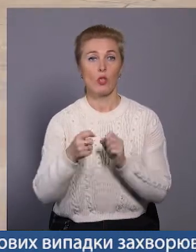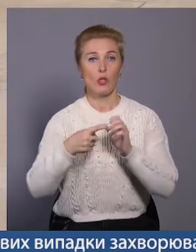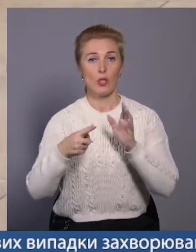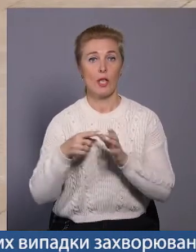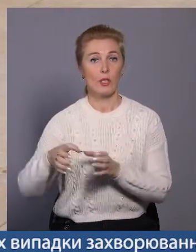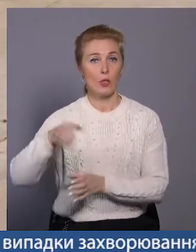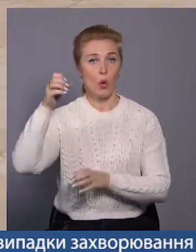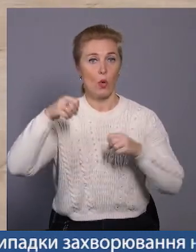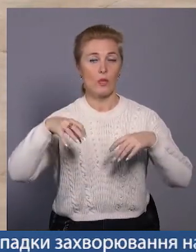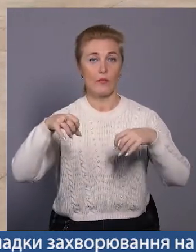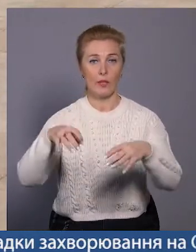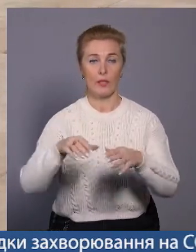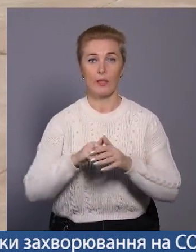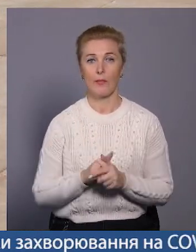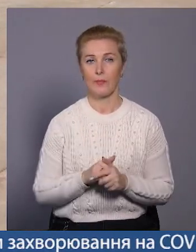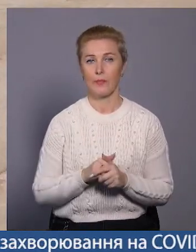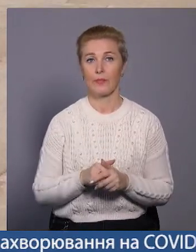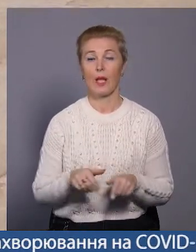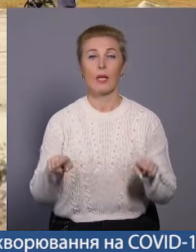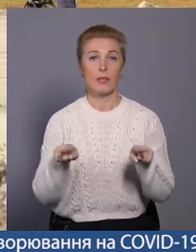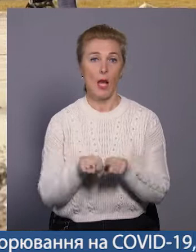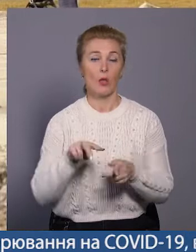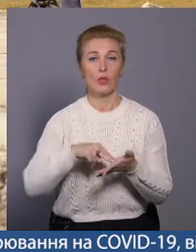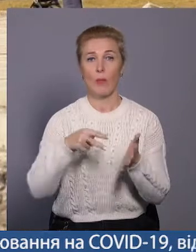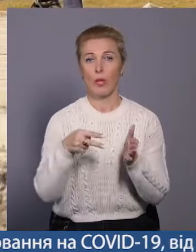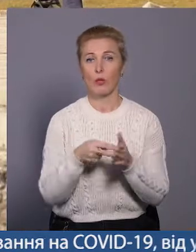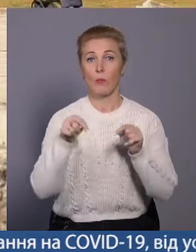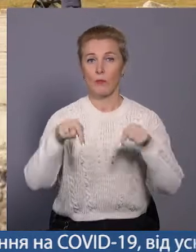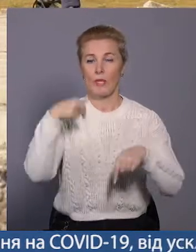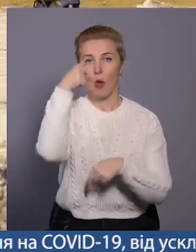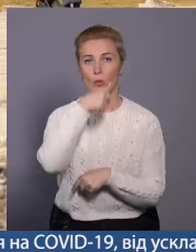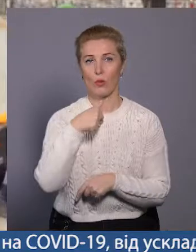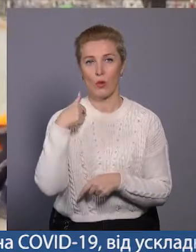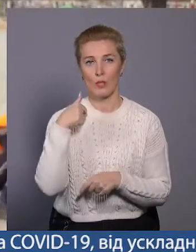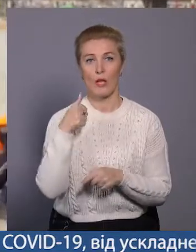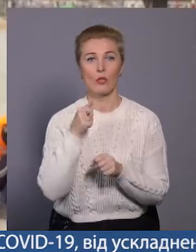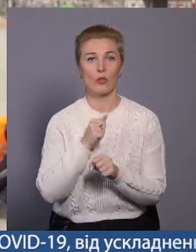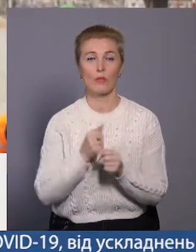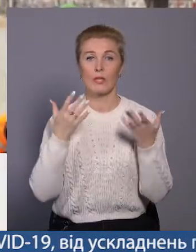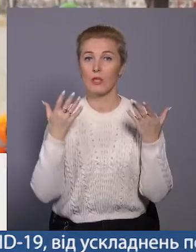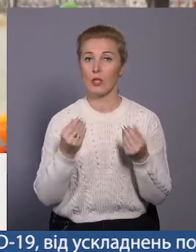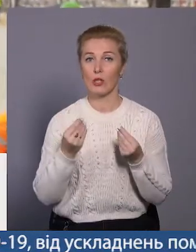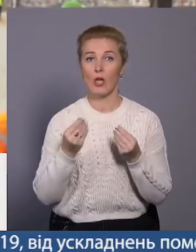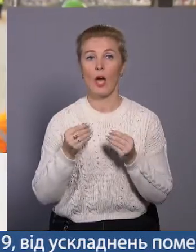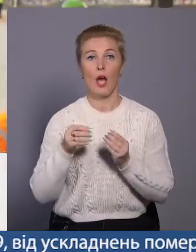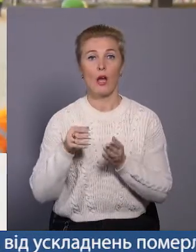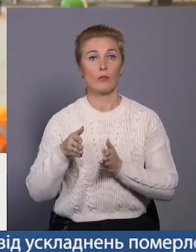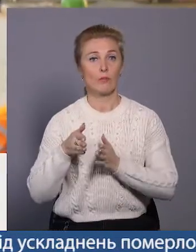досунулися вдовж нашої цієї алеї. Це також заплановано в цьому році зробити ще паралельну доріжку